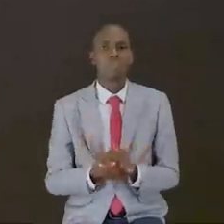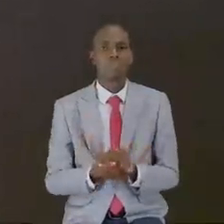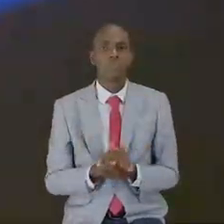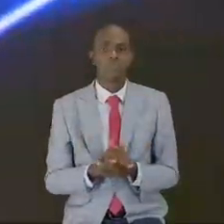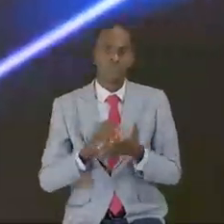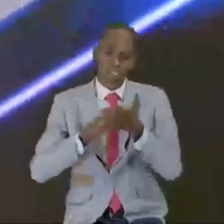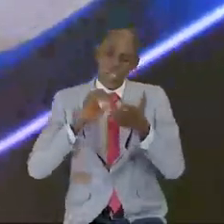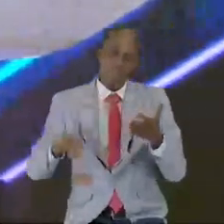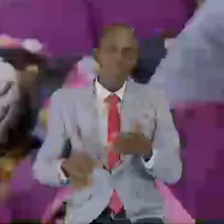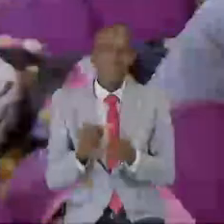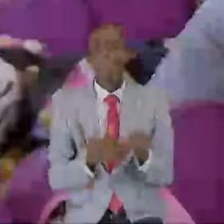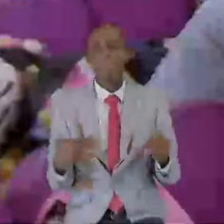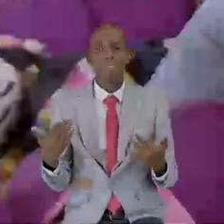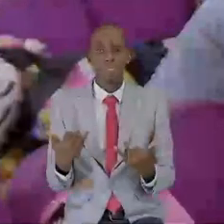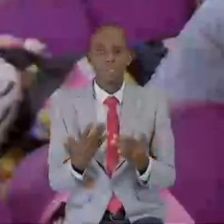Débarrasse-toi de ça.